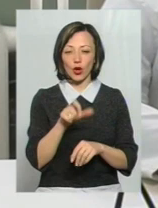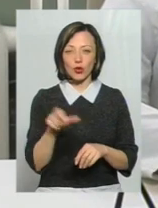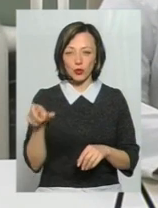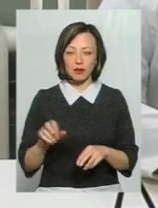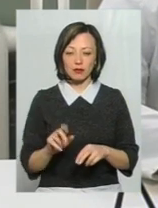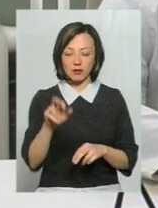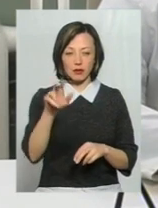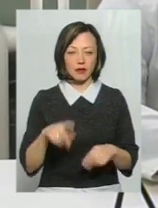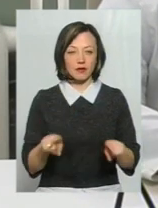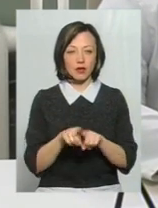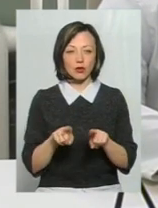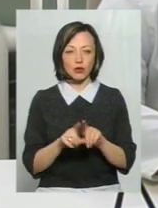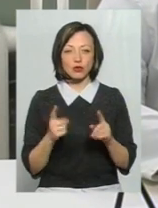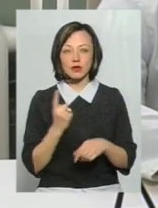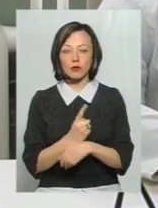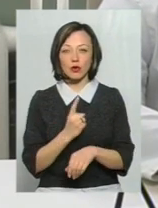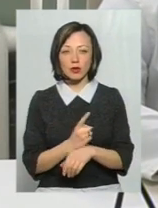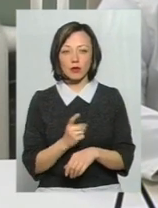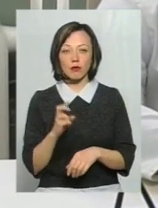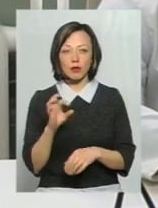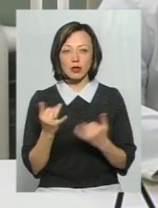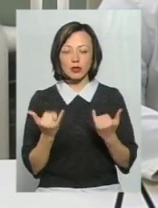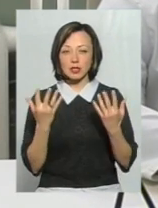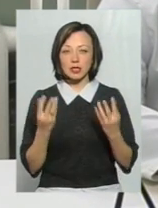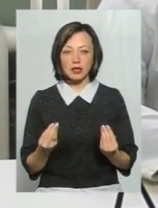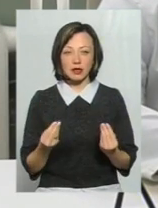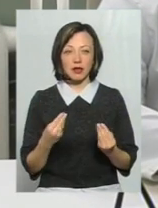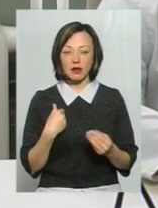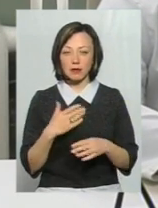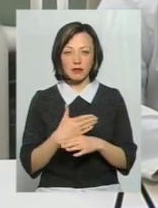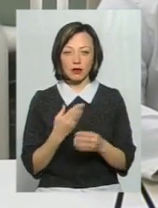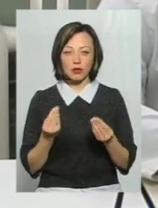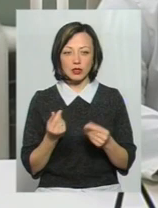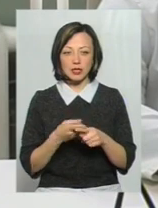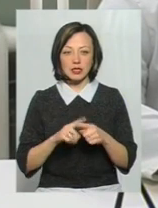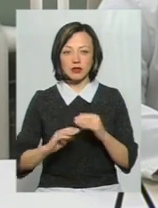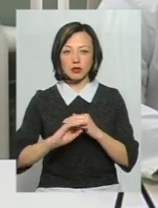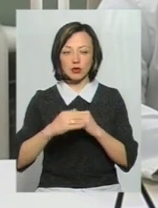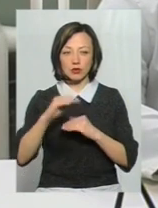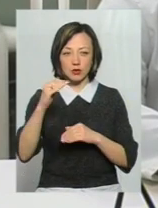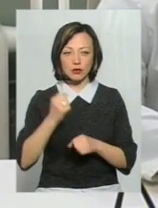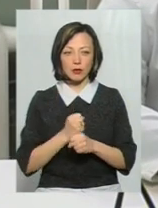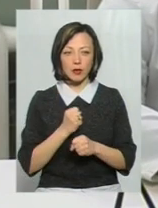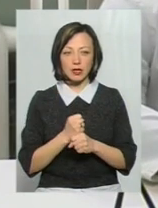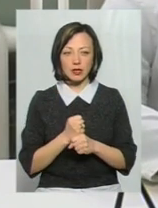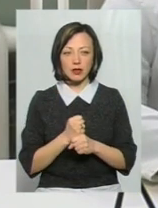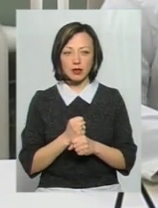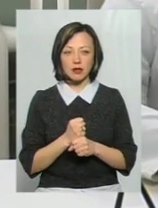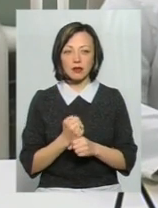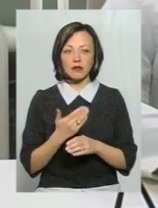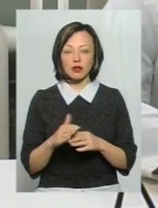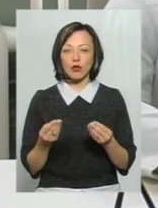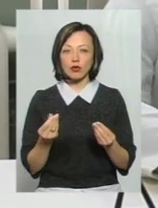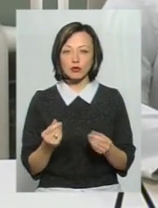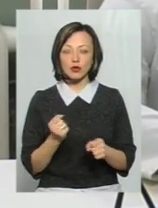пацієнти все одно ходять. Чому заборонено? Тому що на сьогоднішній день нам не виділяли кошти на те, щоб ці сходинкові марші зробити. Виділили кошти